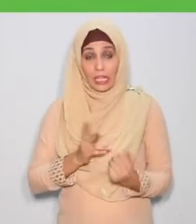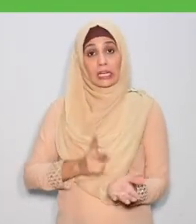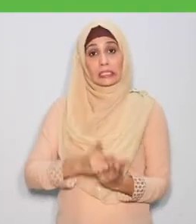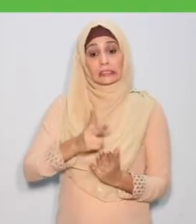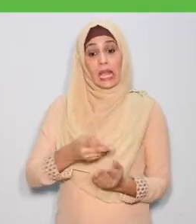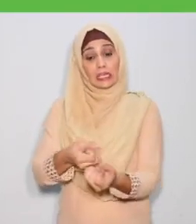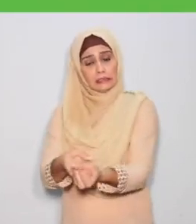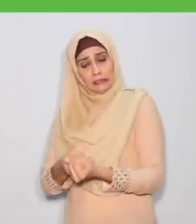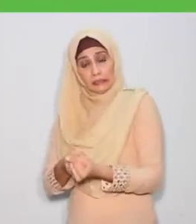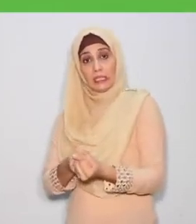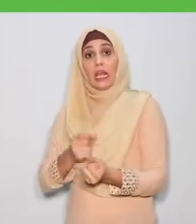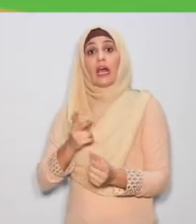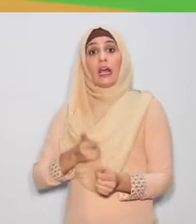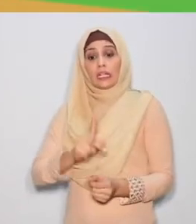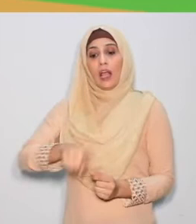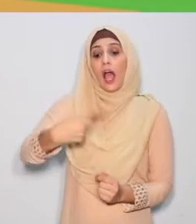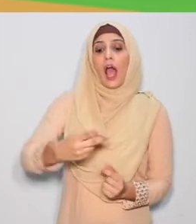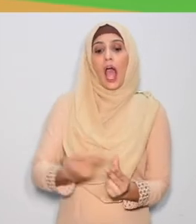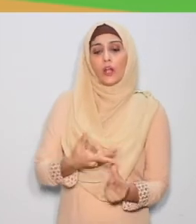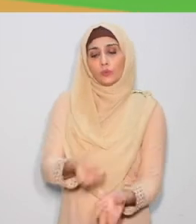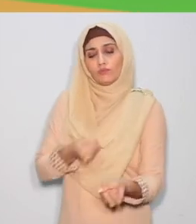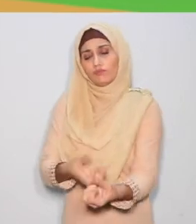ने किसान को खींचा और किसान ने आलू को,